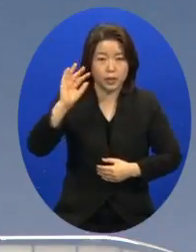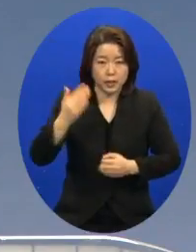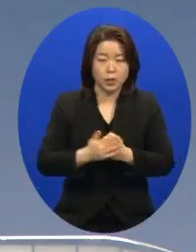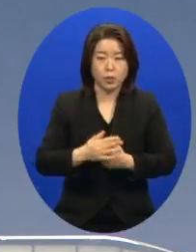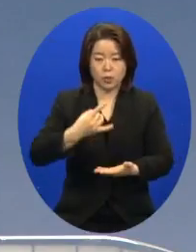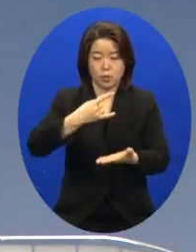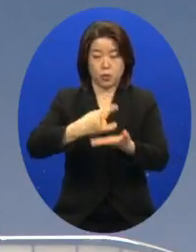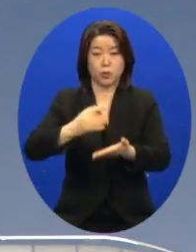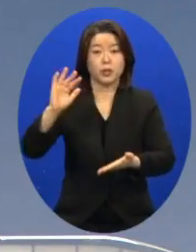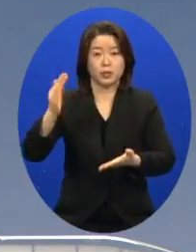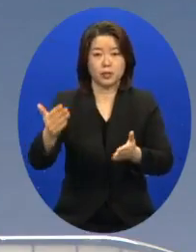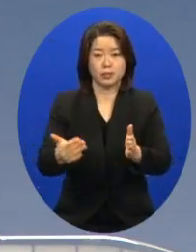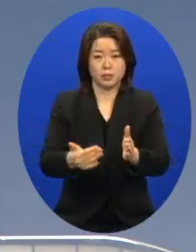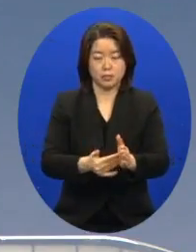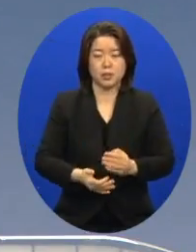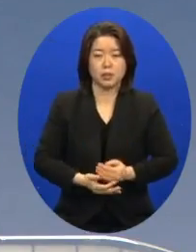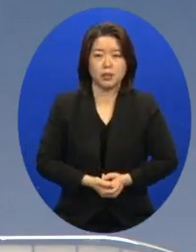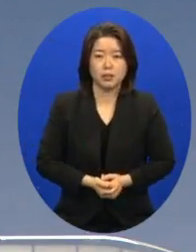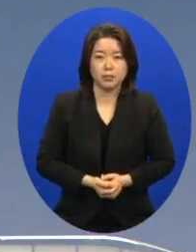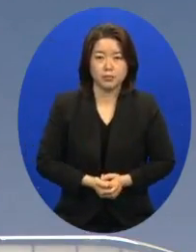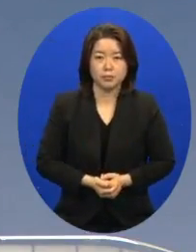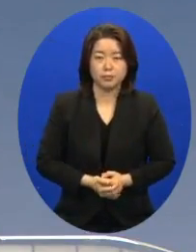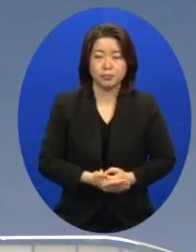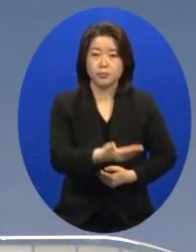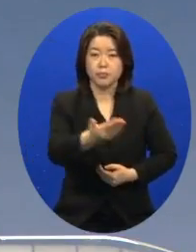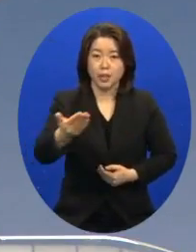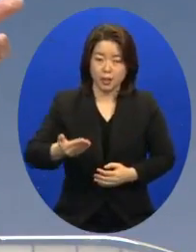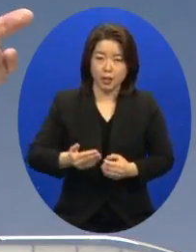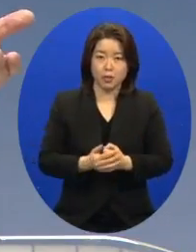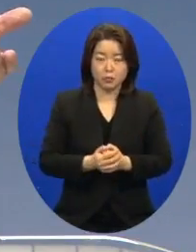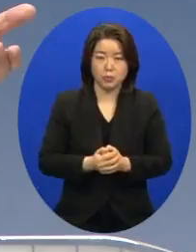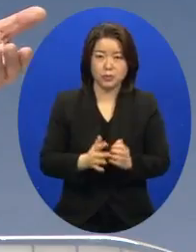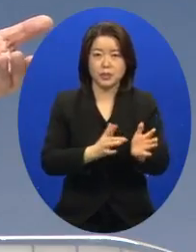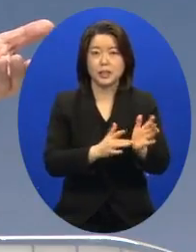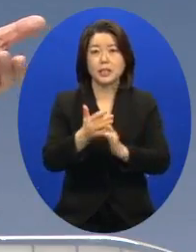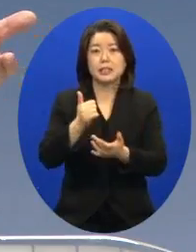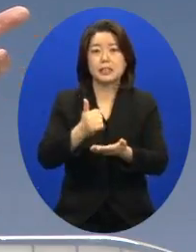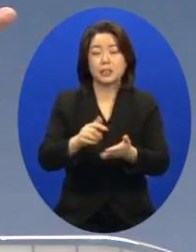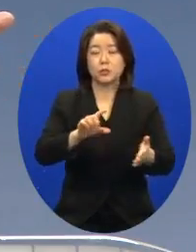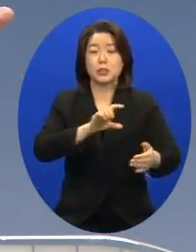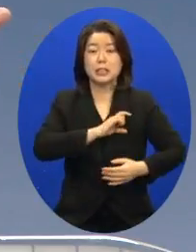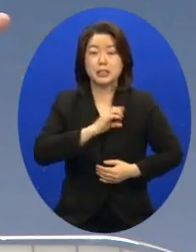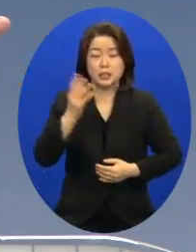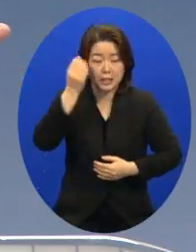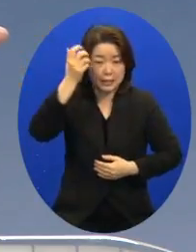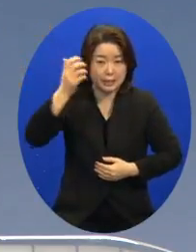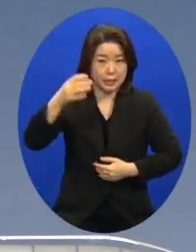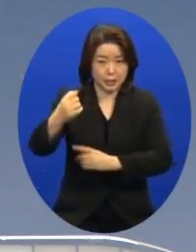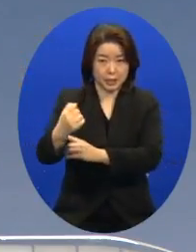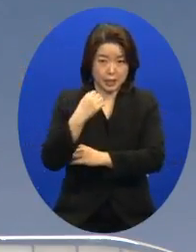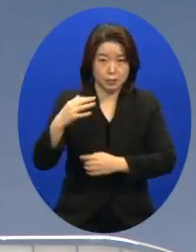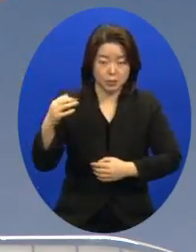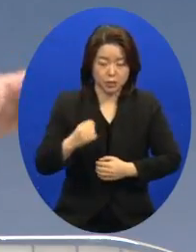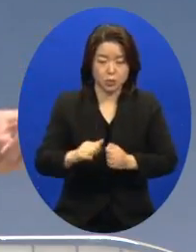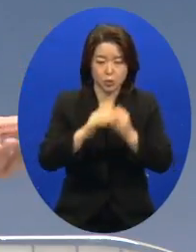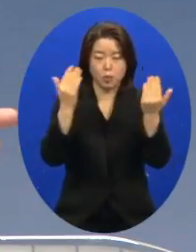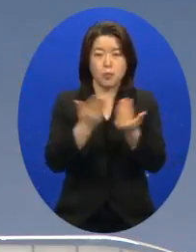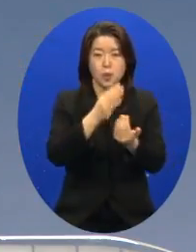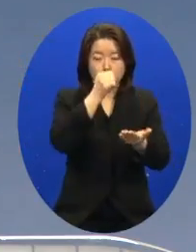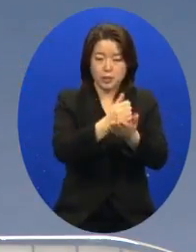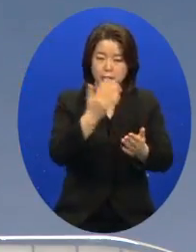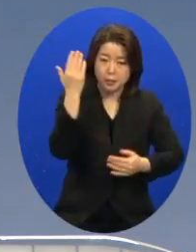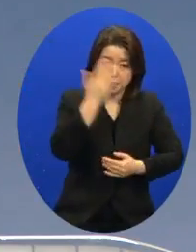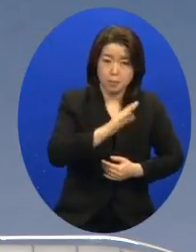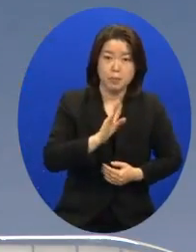의롭게 되었습니다 여러분 여러분은 예수님의 이름과 성령의 능력으로 모든 죄가 신승을